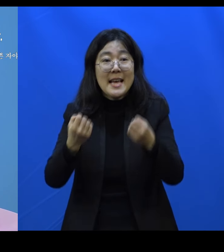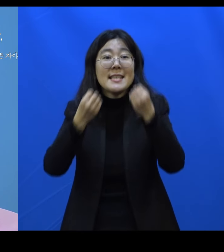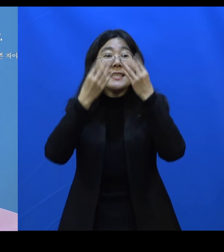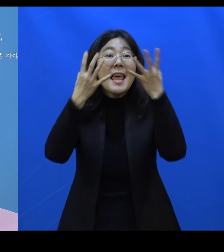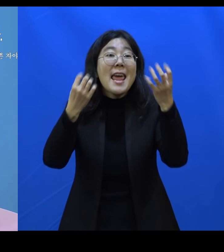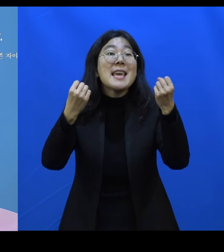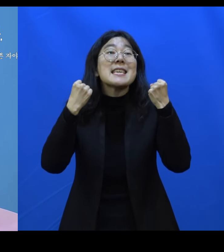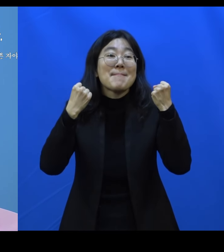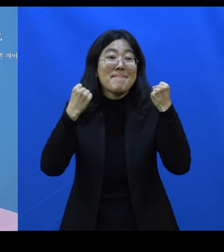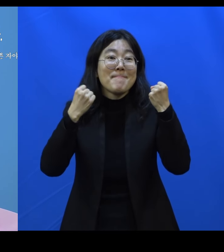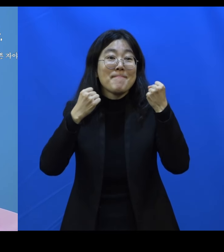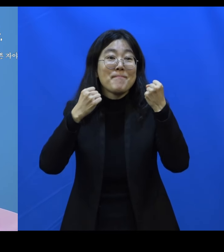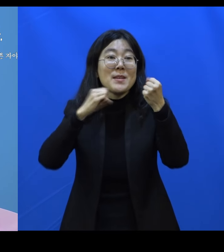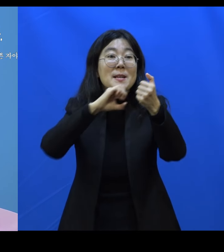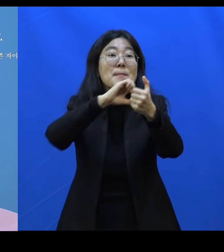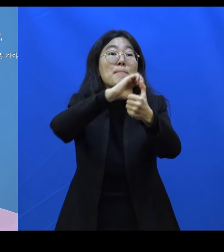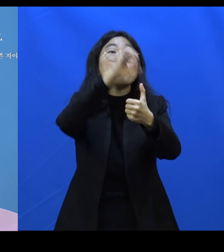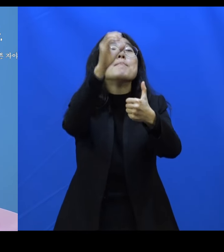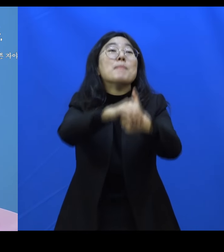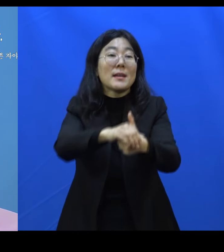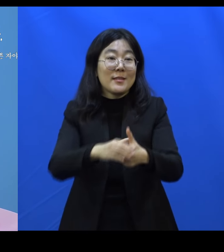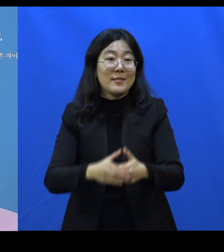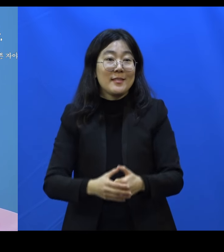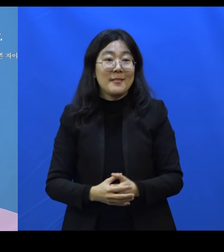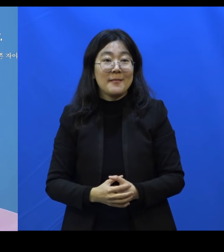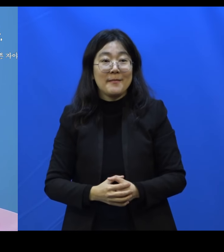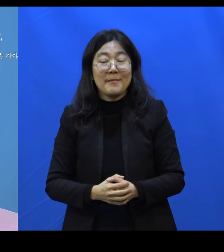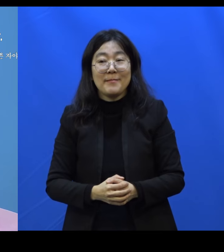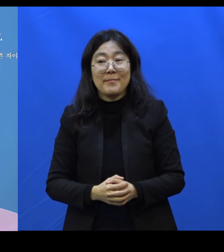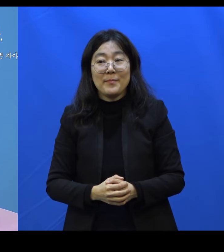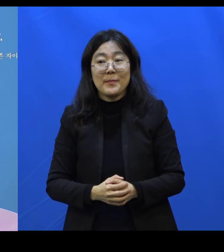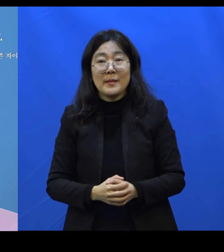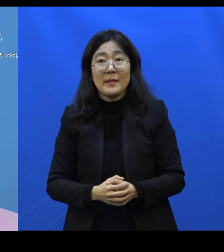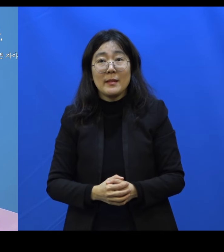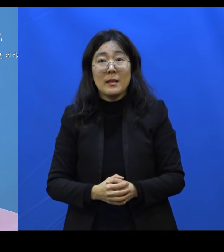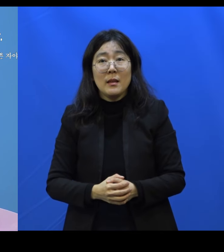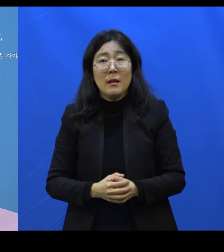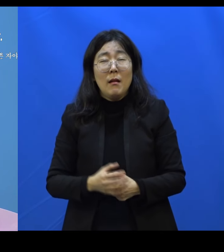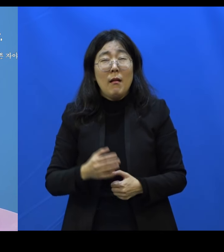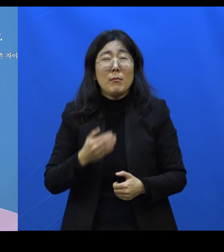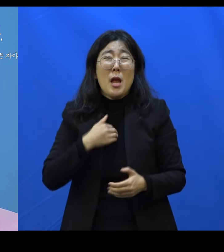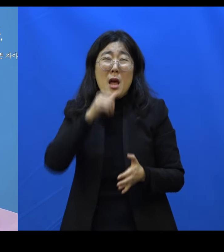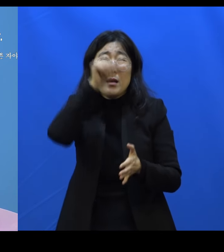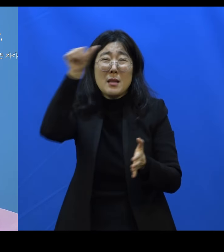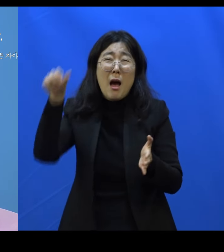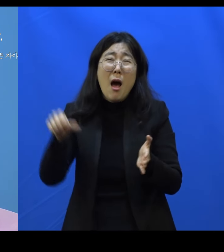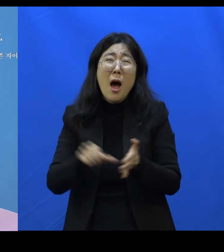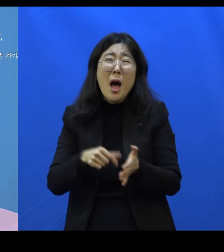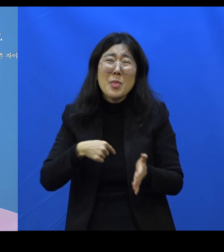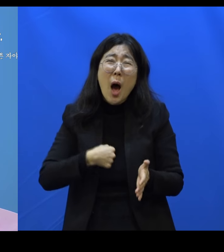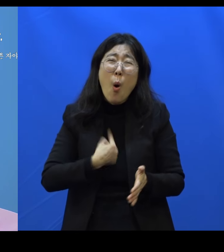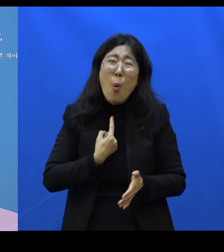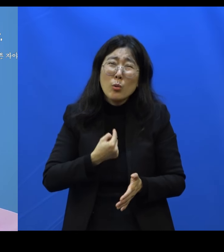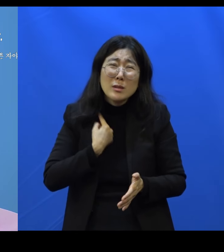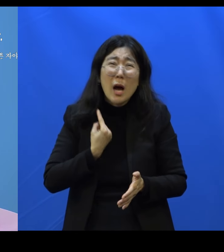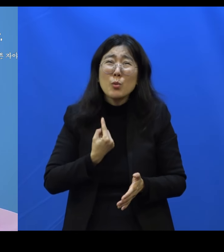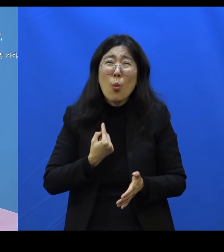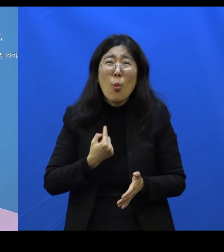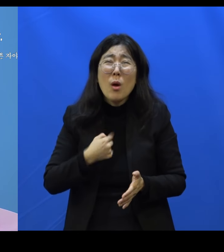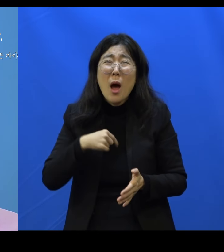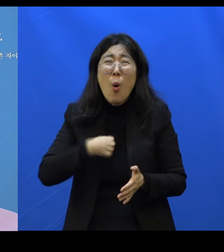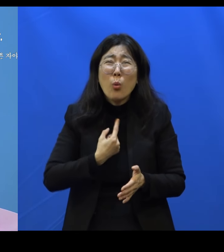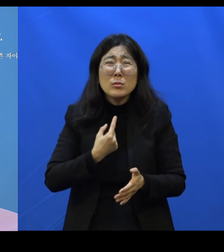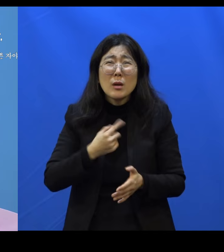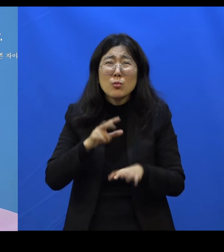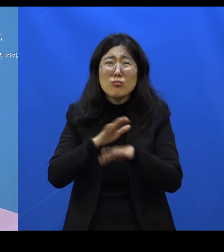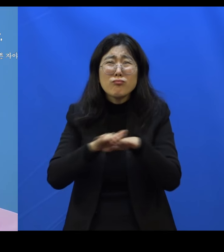감당할 능력이 일어나는 거예요. 이전에는 나 혼자 추스리는 것도 겨우 했어요. 그런데 어느 순간 내가 다른 사람을 섬기고